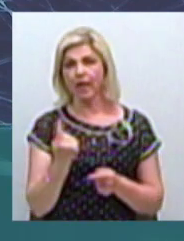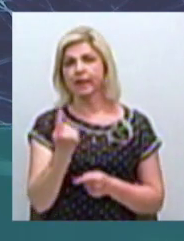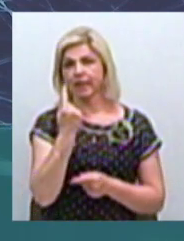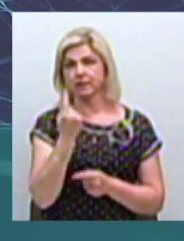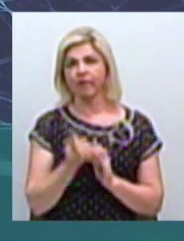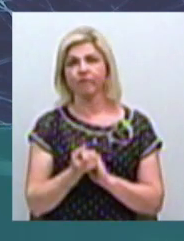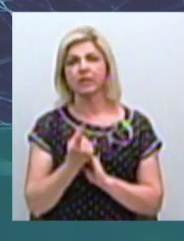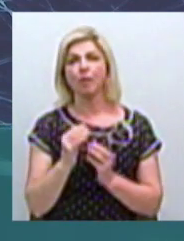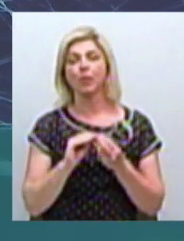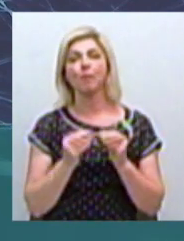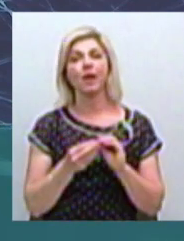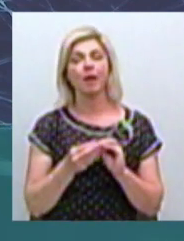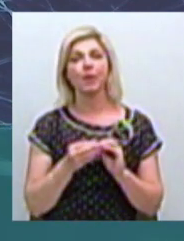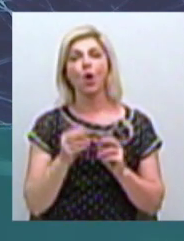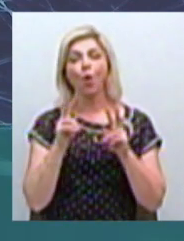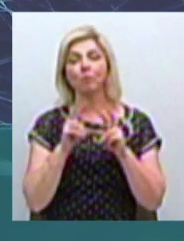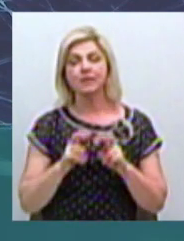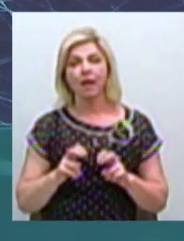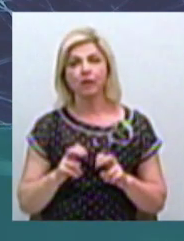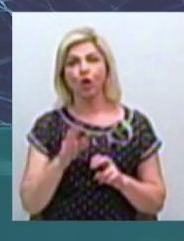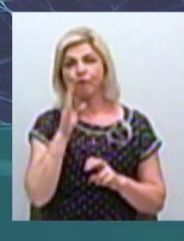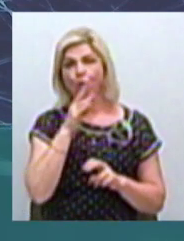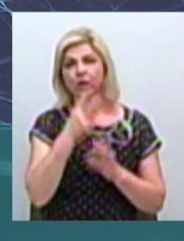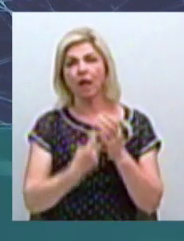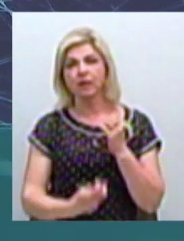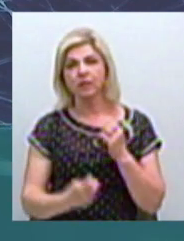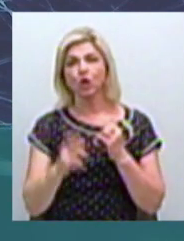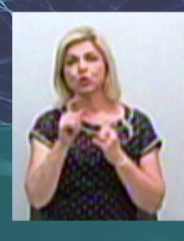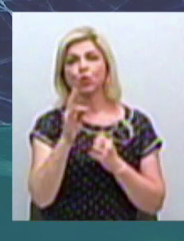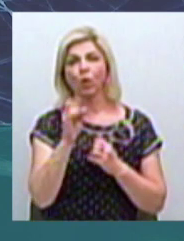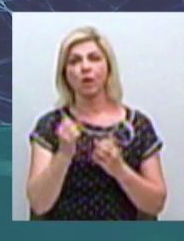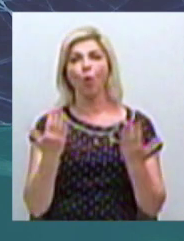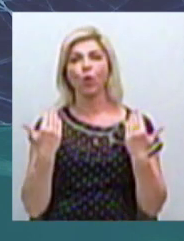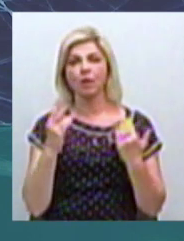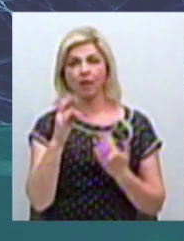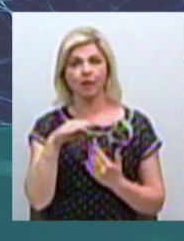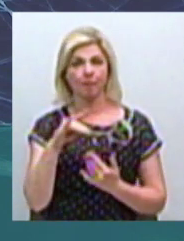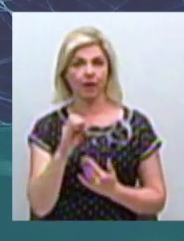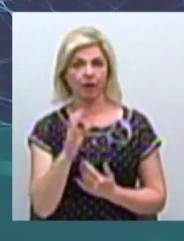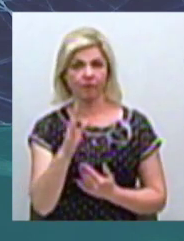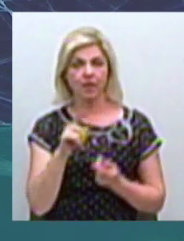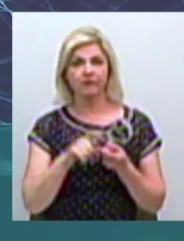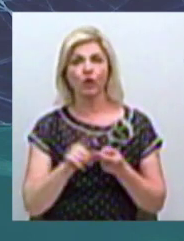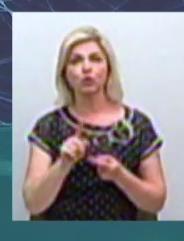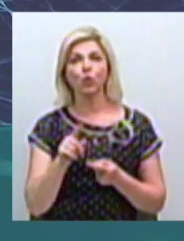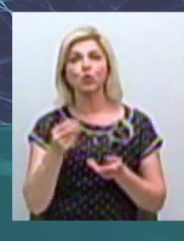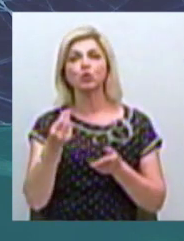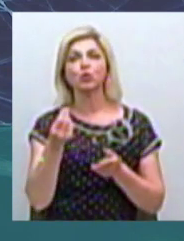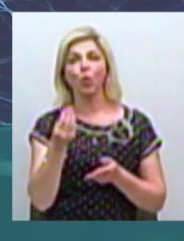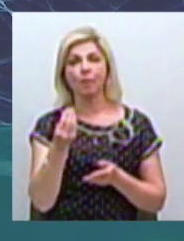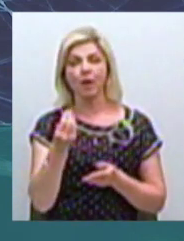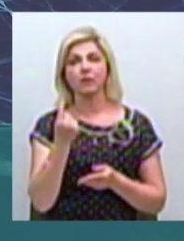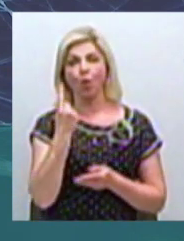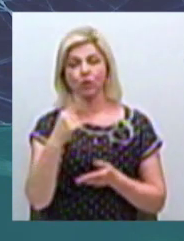возникает проблема с обследованием водолазным в зоне отдыха «Намыв». В связи с тем, что стоимость одного